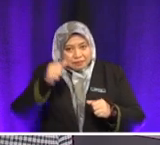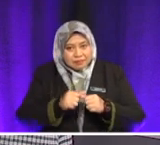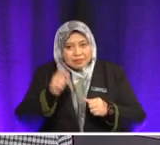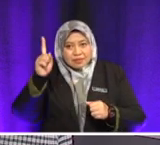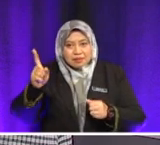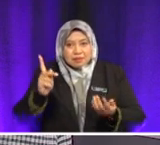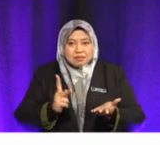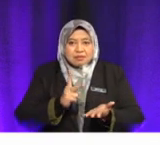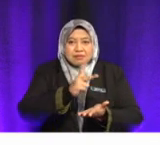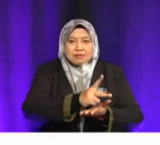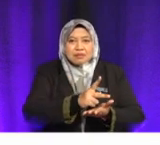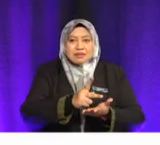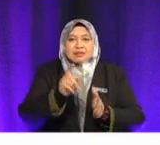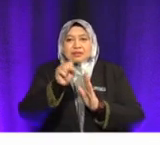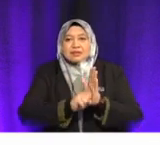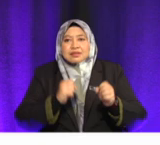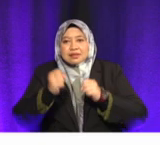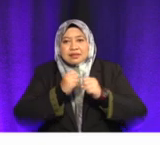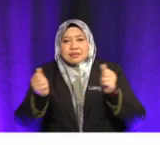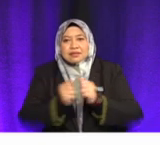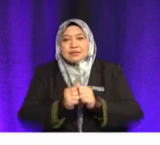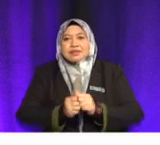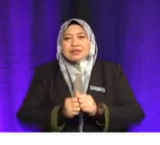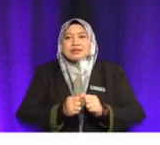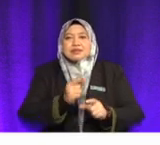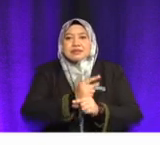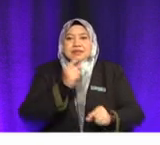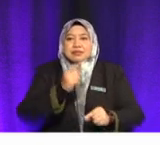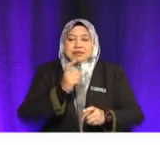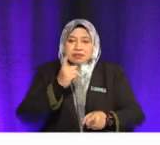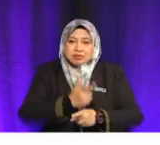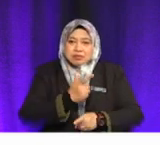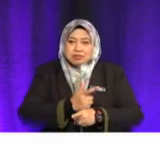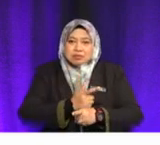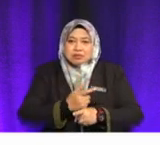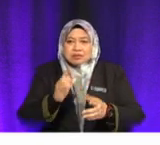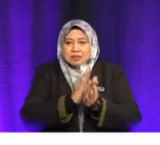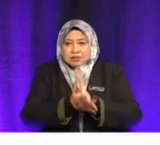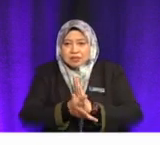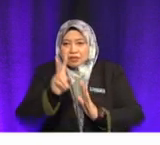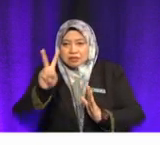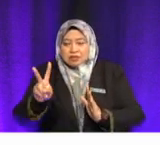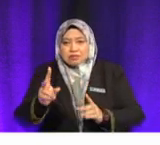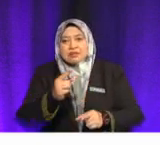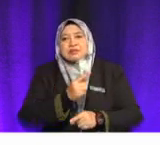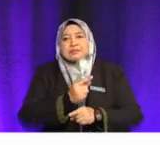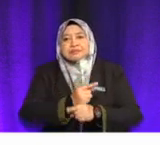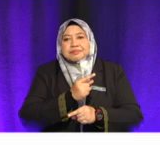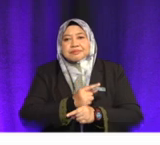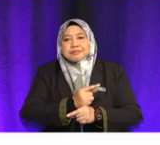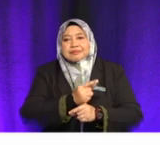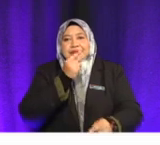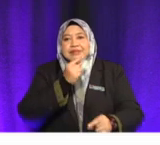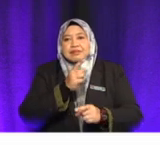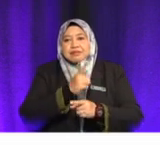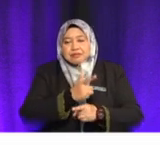dengan satu garis lurus maka dia menjadi dua garis lurus kalau dia tanya satu saja maka dia akan ada dua di atas dan